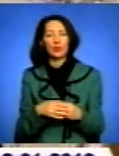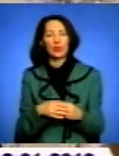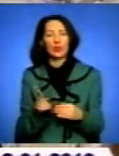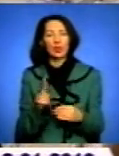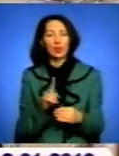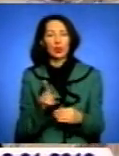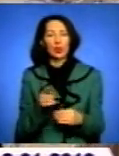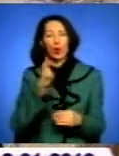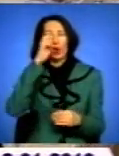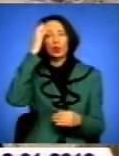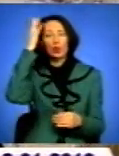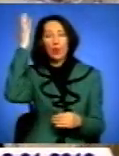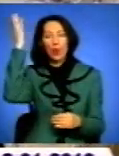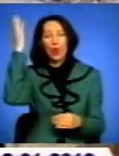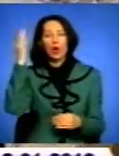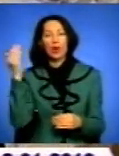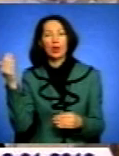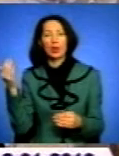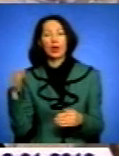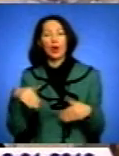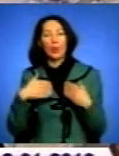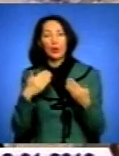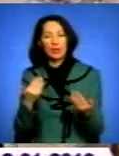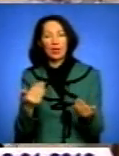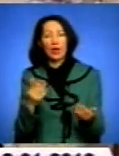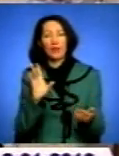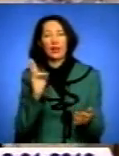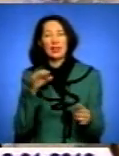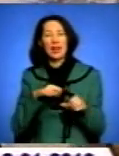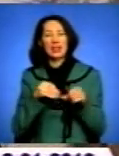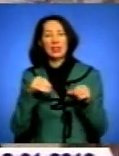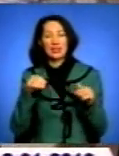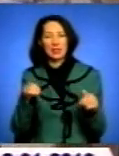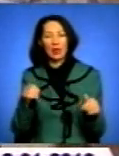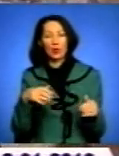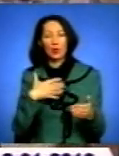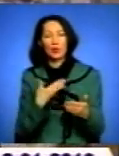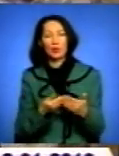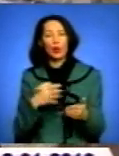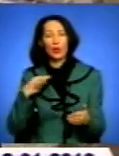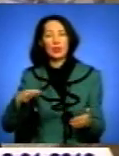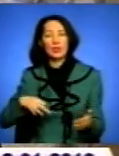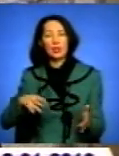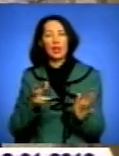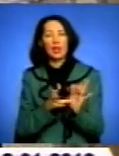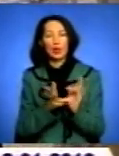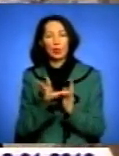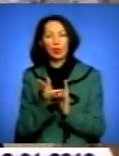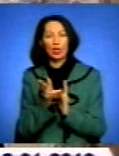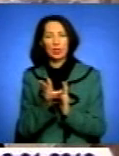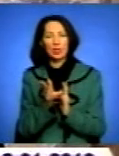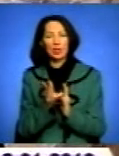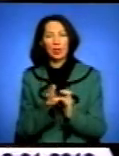що Господь Бог послав на землю свого Сина Ісуса Христа.